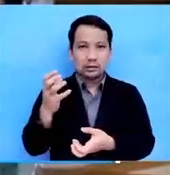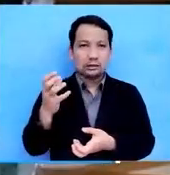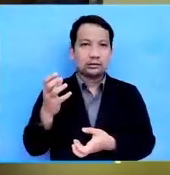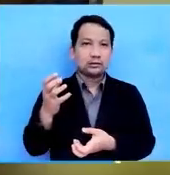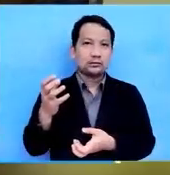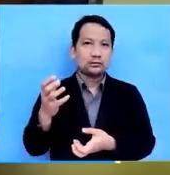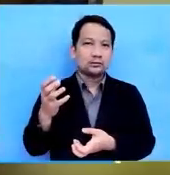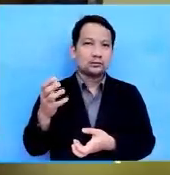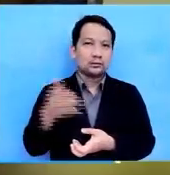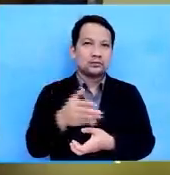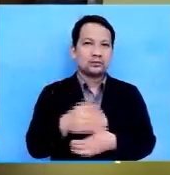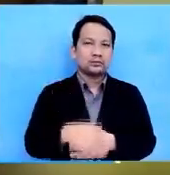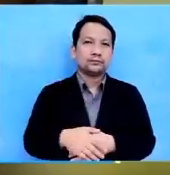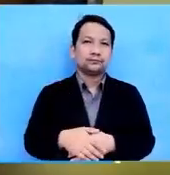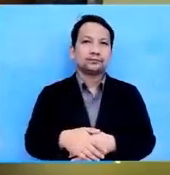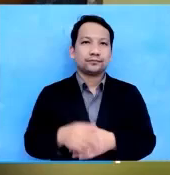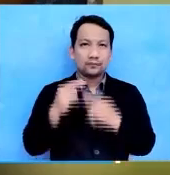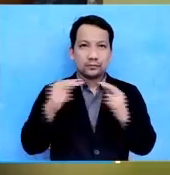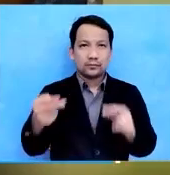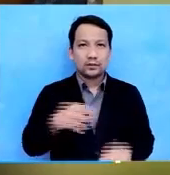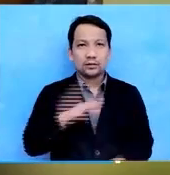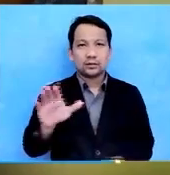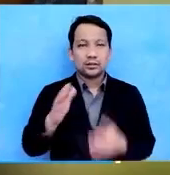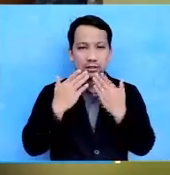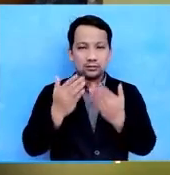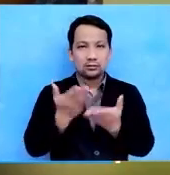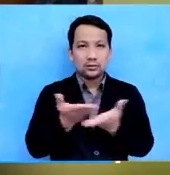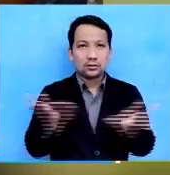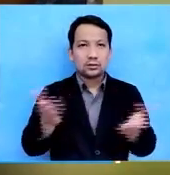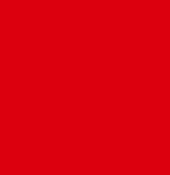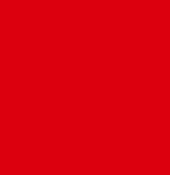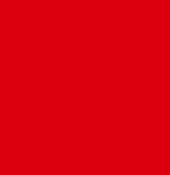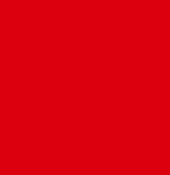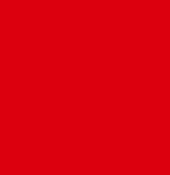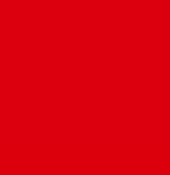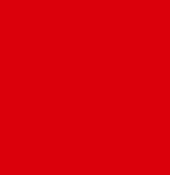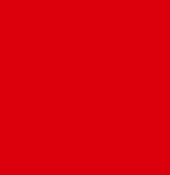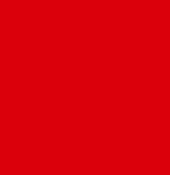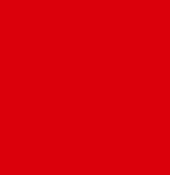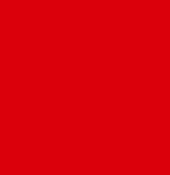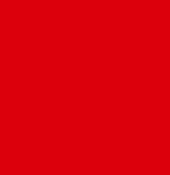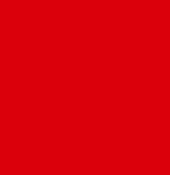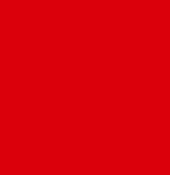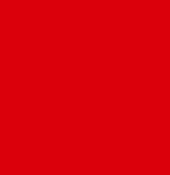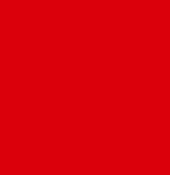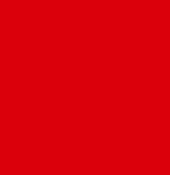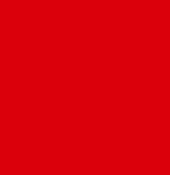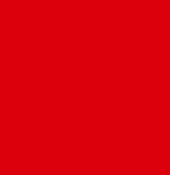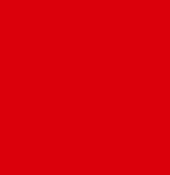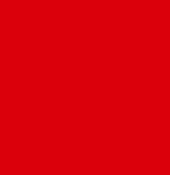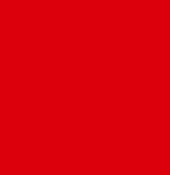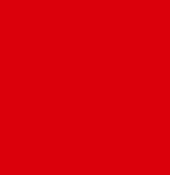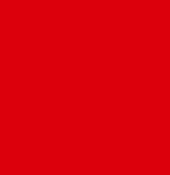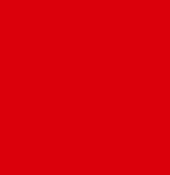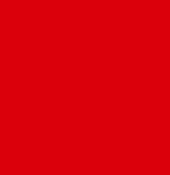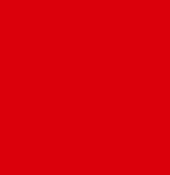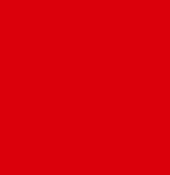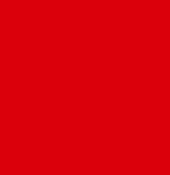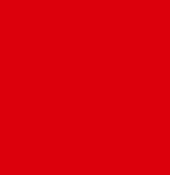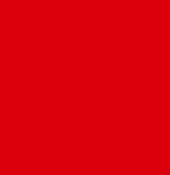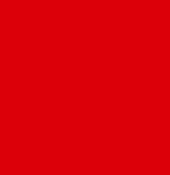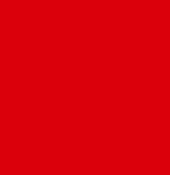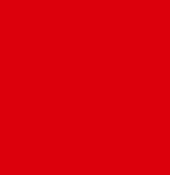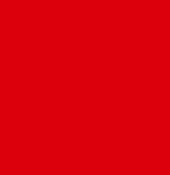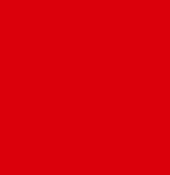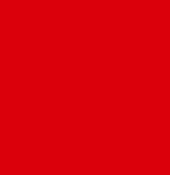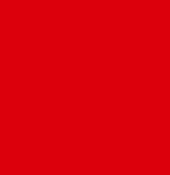Gretchen? Magandang balita yan. Maraming salamat. Justin Punsalang. Mga kapatid, Gretchen ho po. Huwag maging huli at